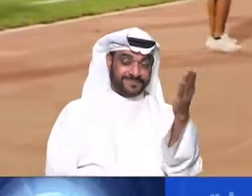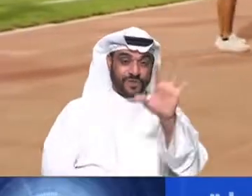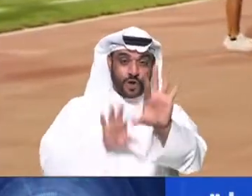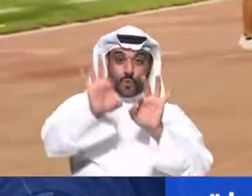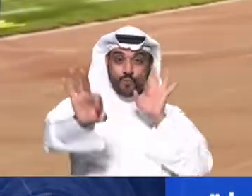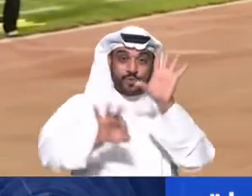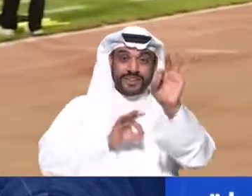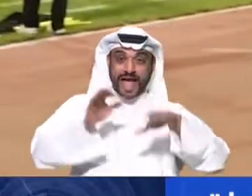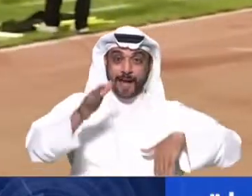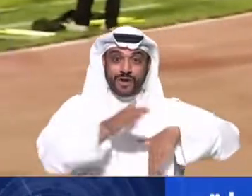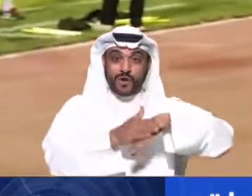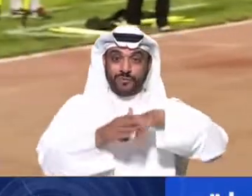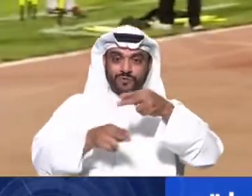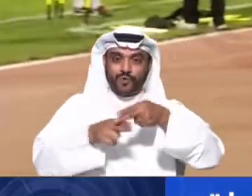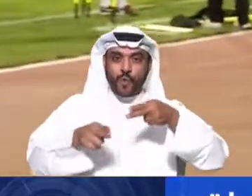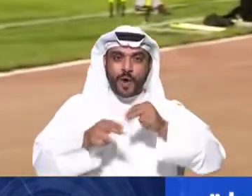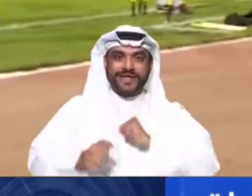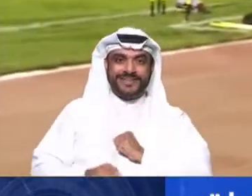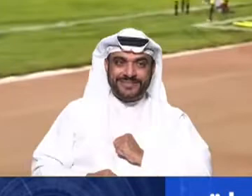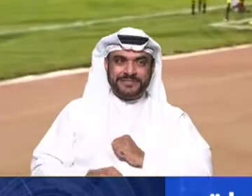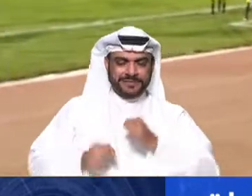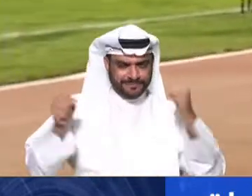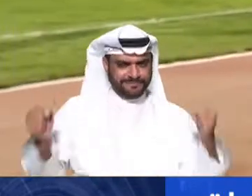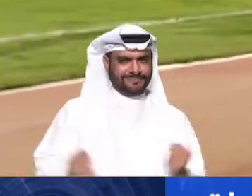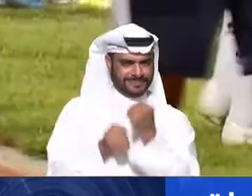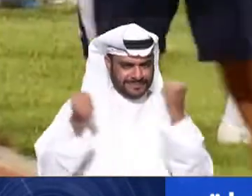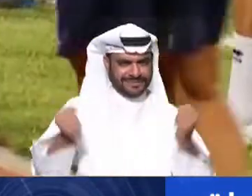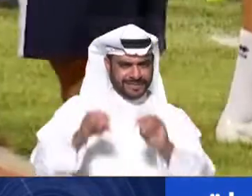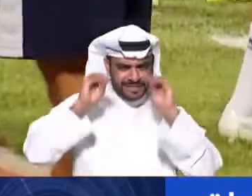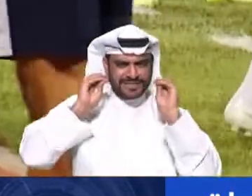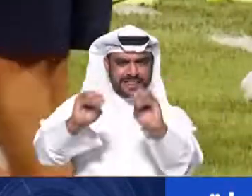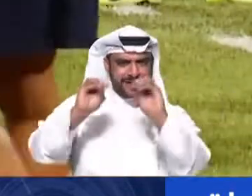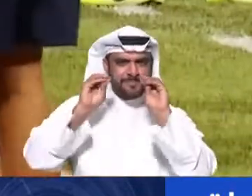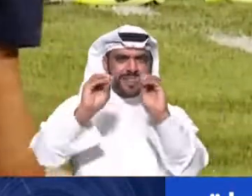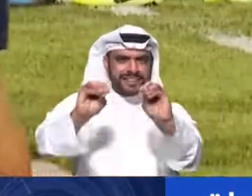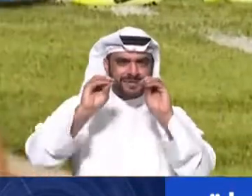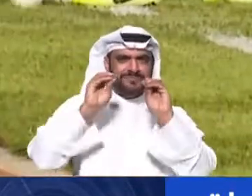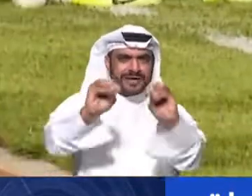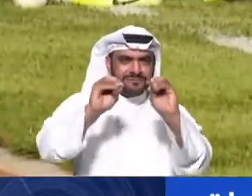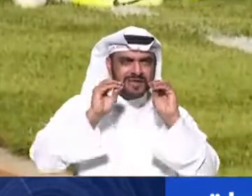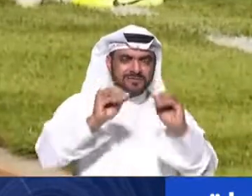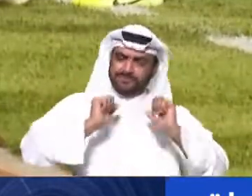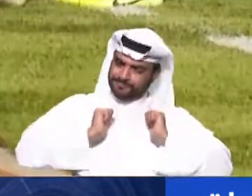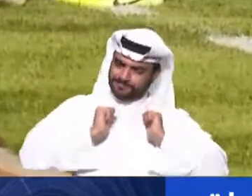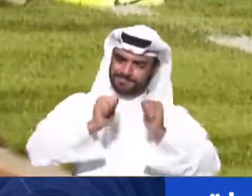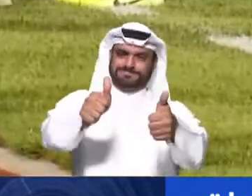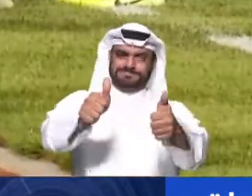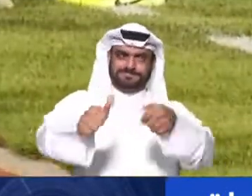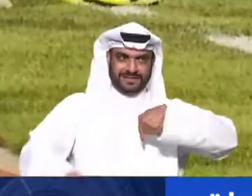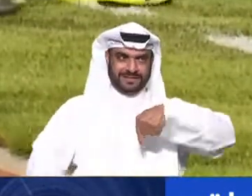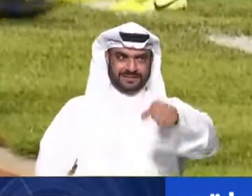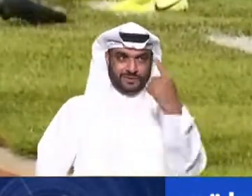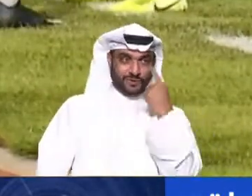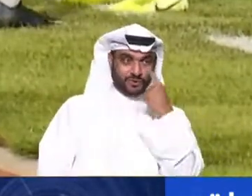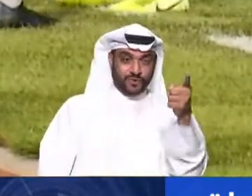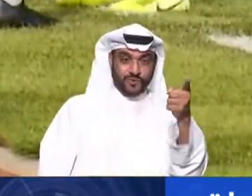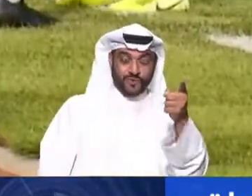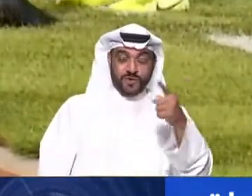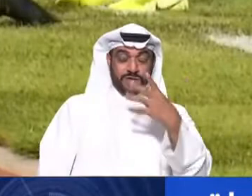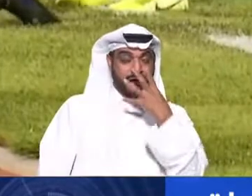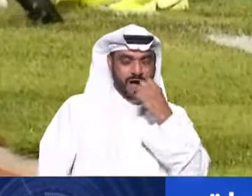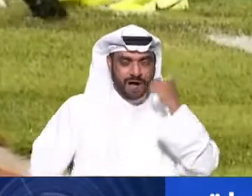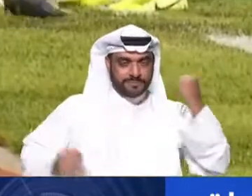مع اقتراب المواجهة أكمل مدرب منتخب الكويت لكرة القدم استعداداته وتجهيزاته الفنية والبدنية